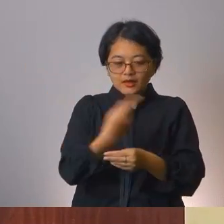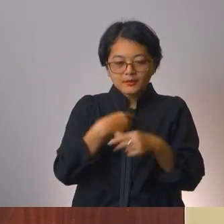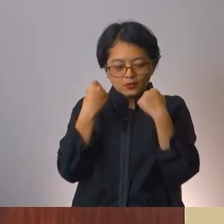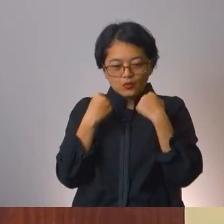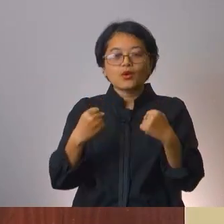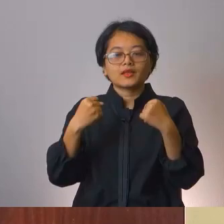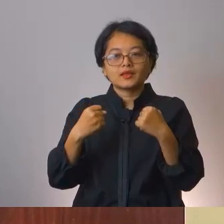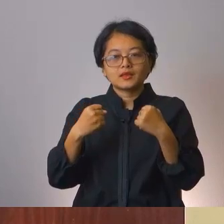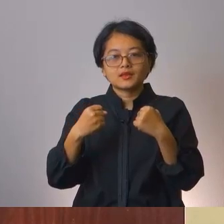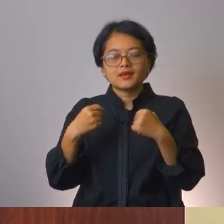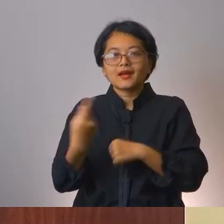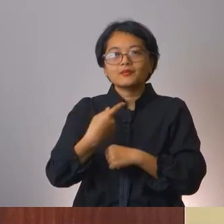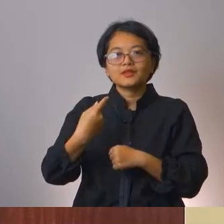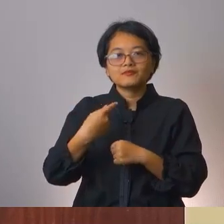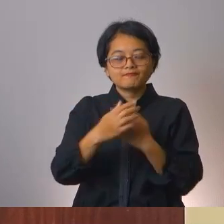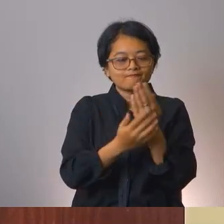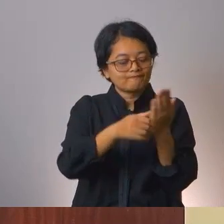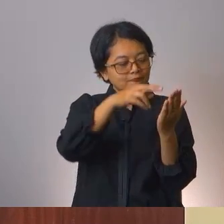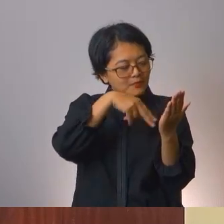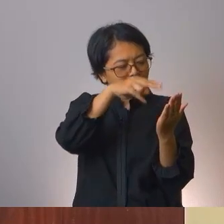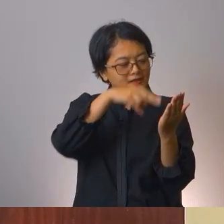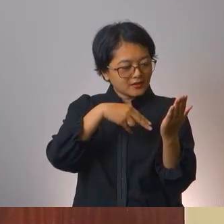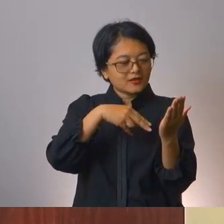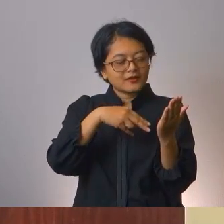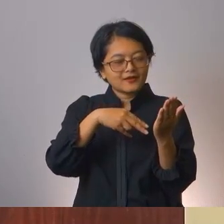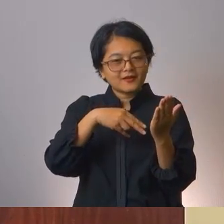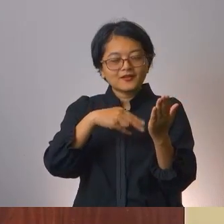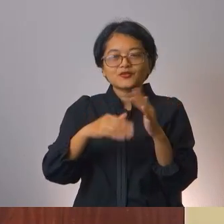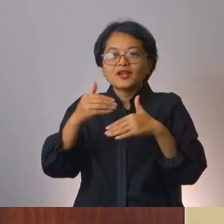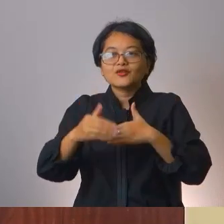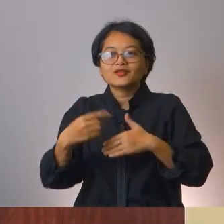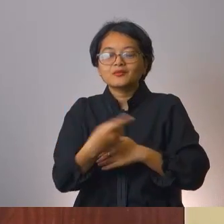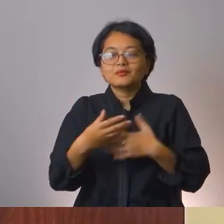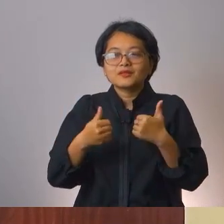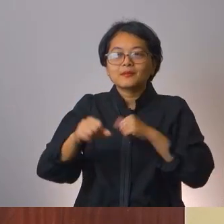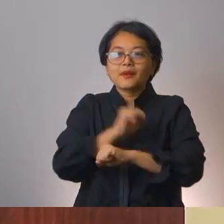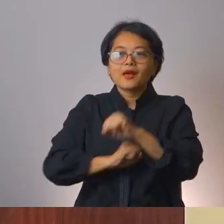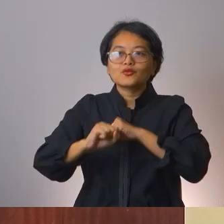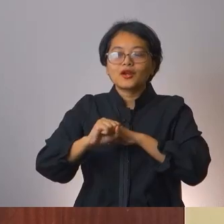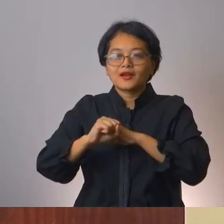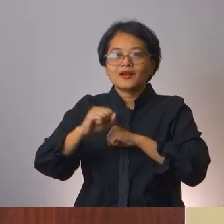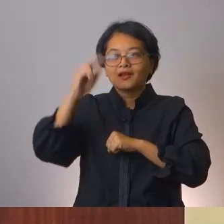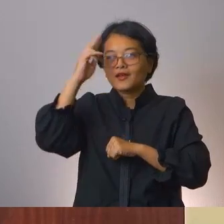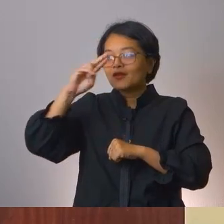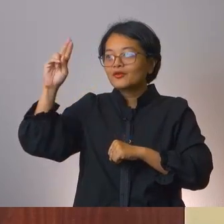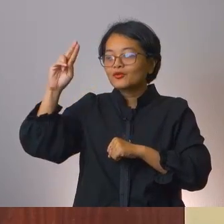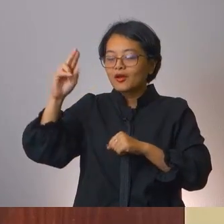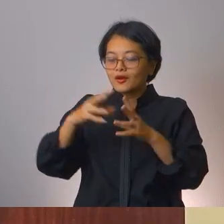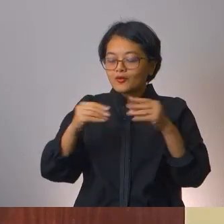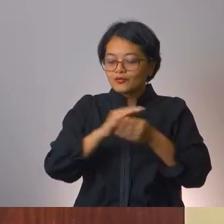merenungkan, kami mampu melakukannya dengan pimpinan Roh Kudus. Di dalam nama Tuhan